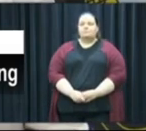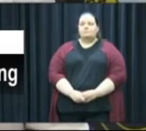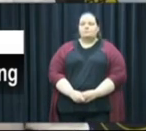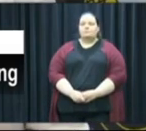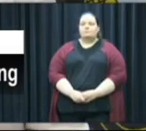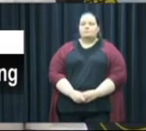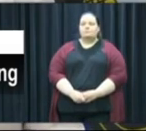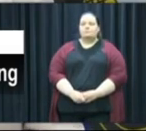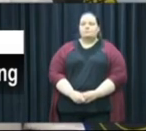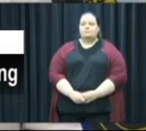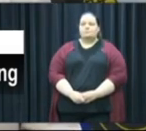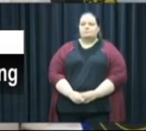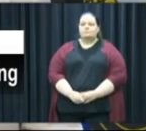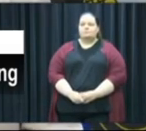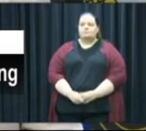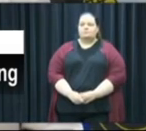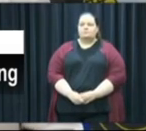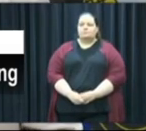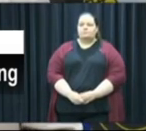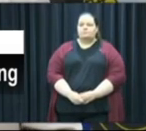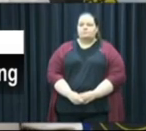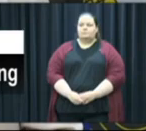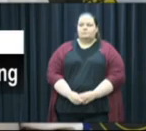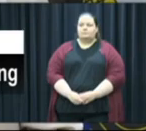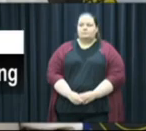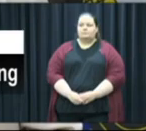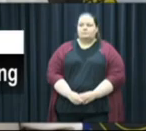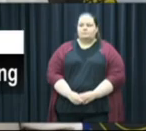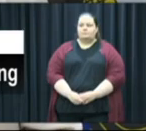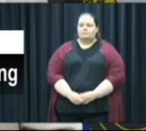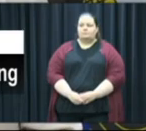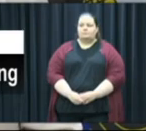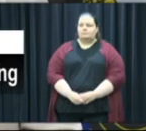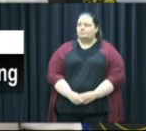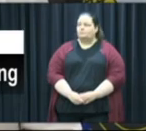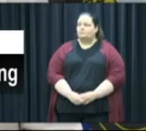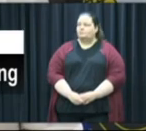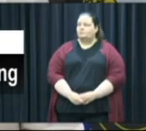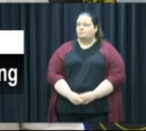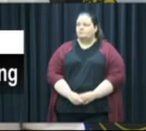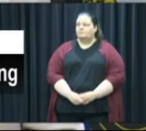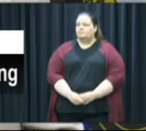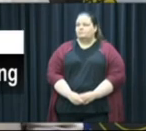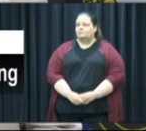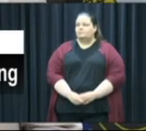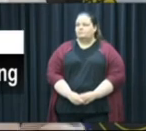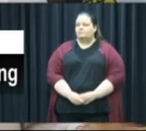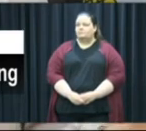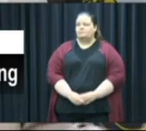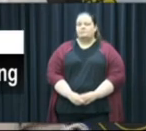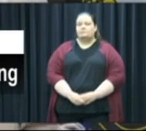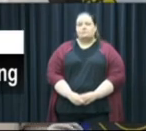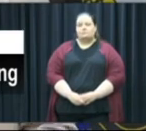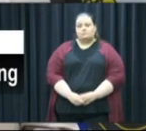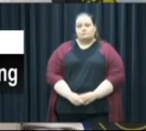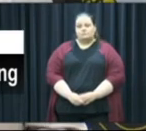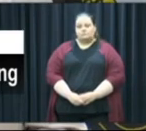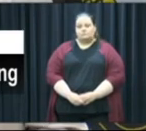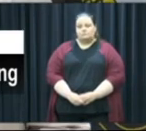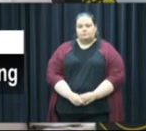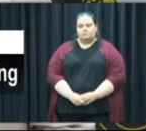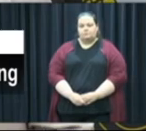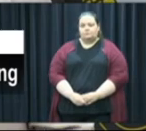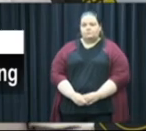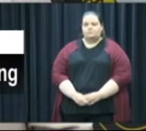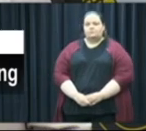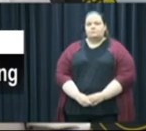Et la distanciation physique est très importante encore. Alors, c'est quelque chose qui va continuer durant de cette